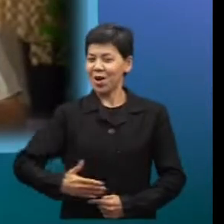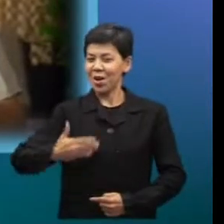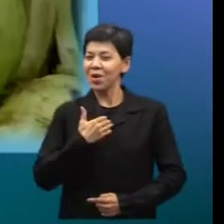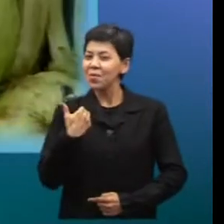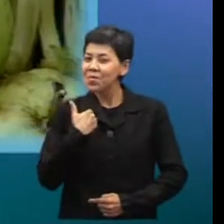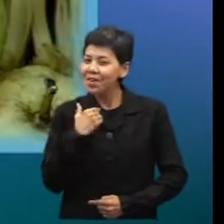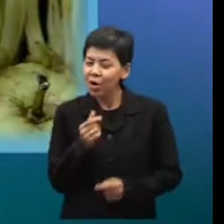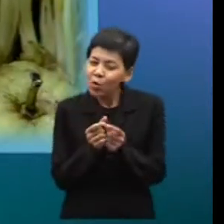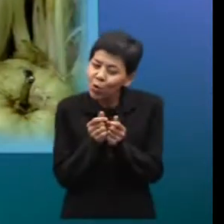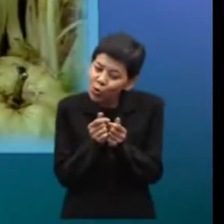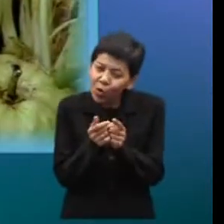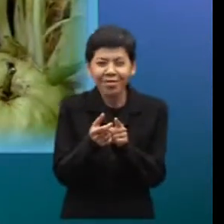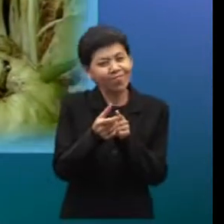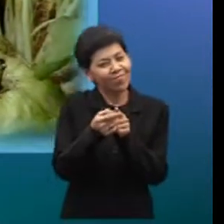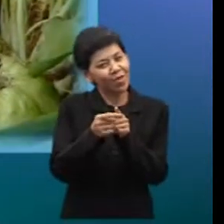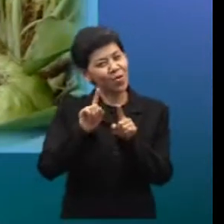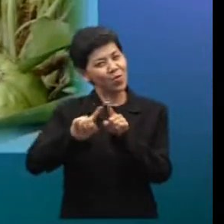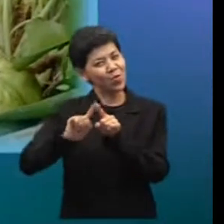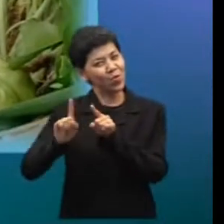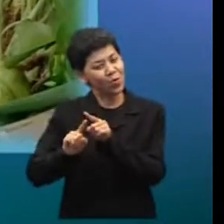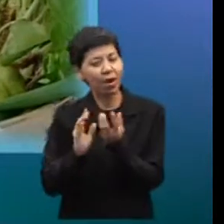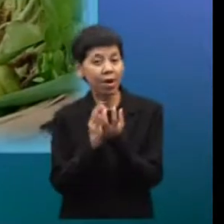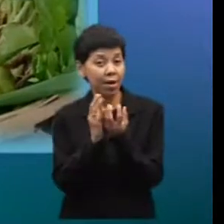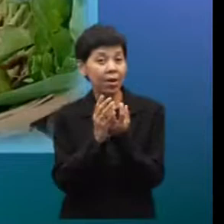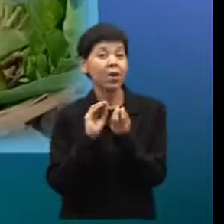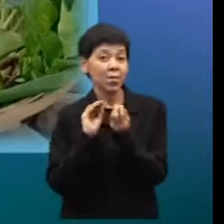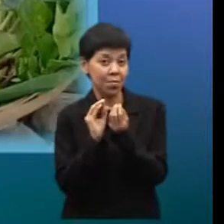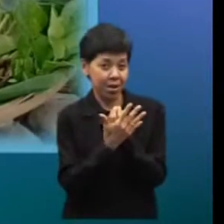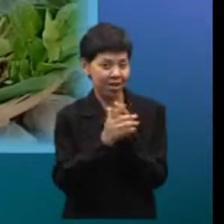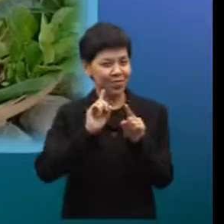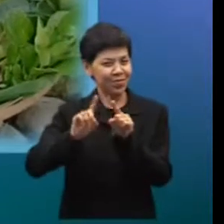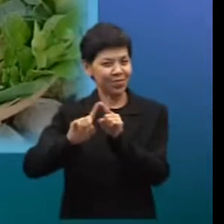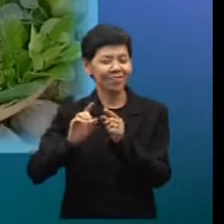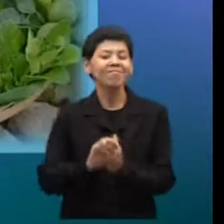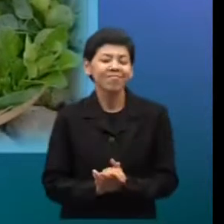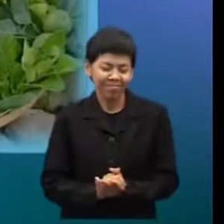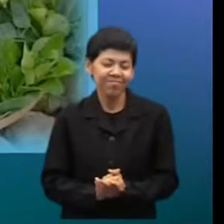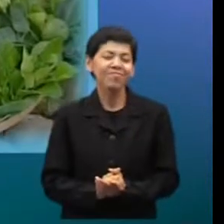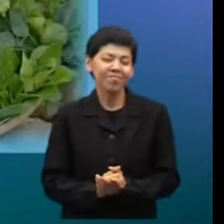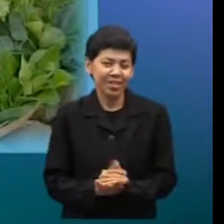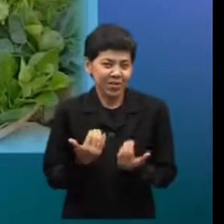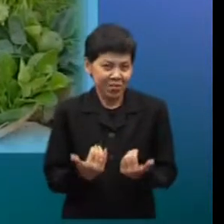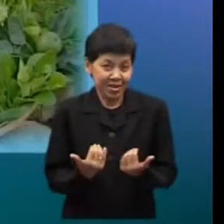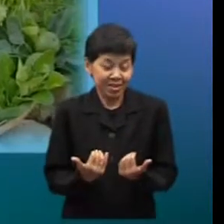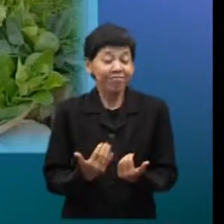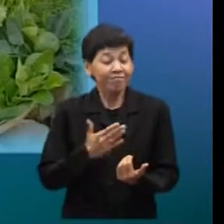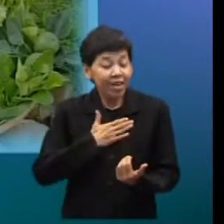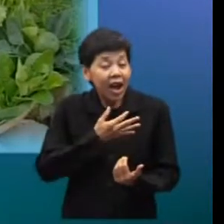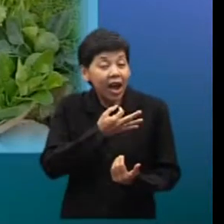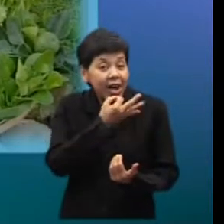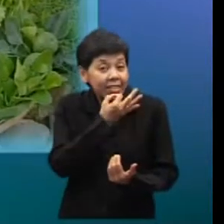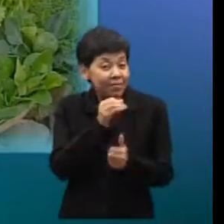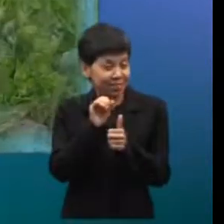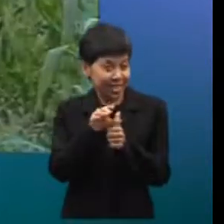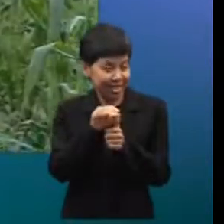พก็ได้แก่อาหารจำพวกธัญพืชพวกผักและผลไม้ต่างๆฉะนั้นวันนี้รายการสร้างงานสร้าง